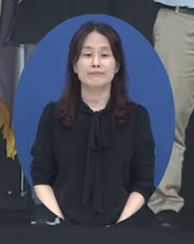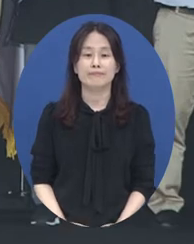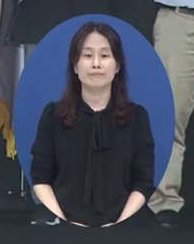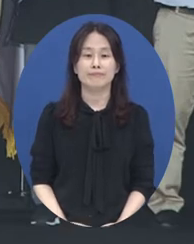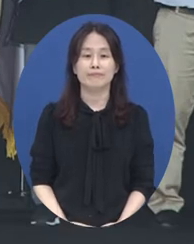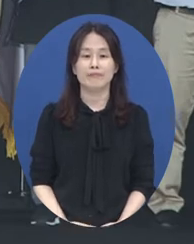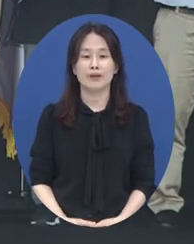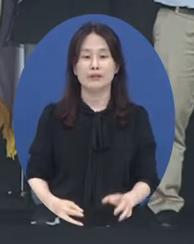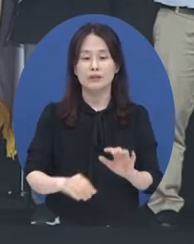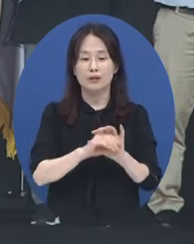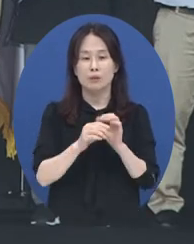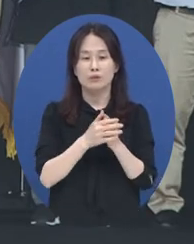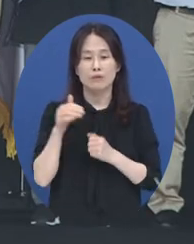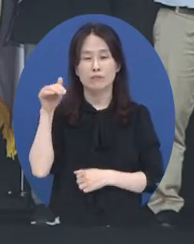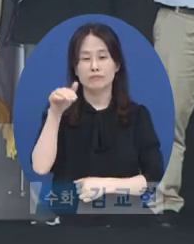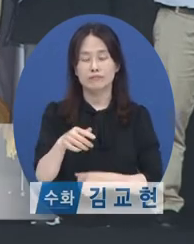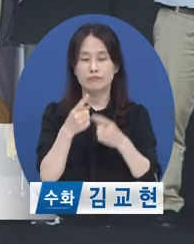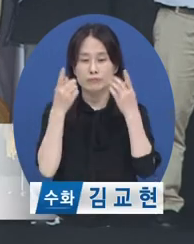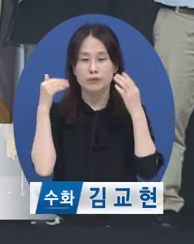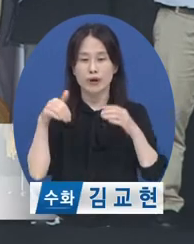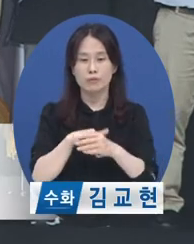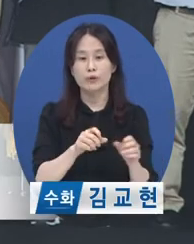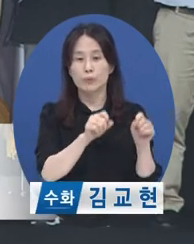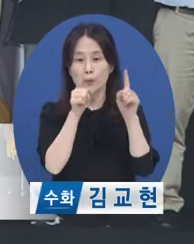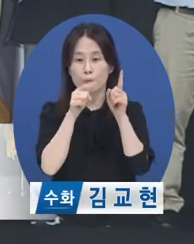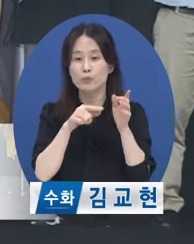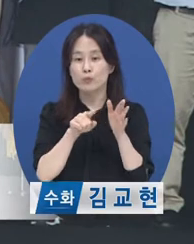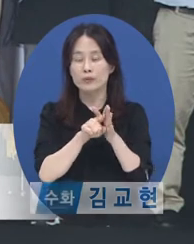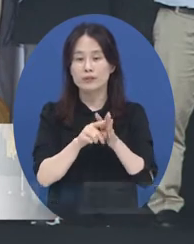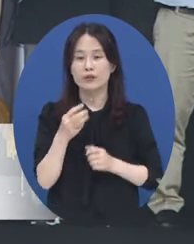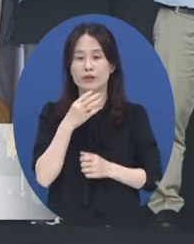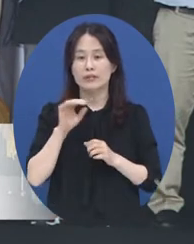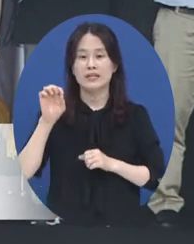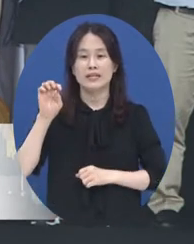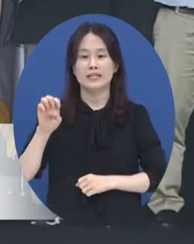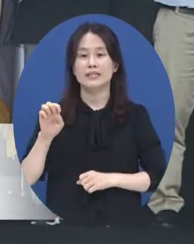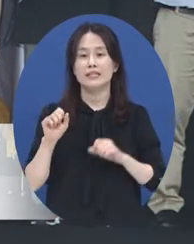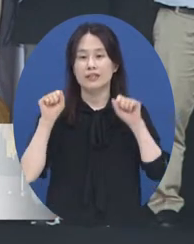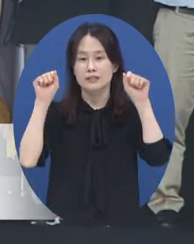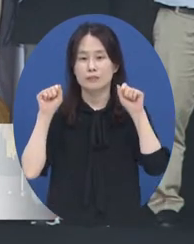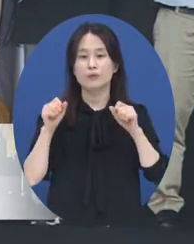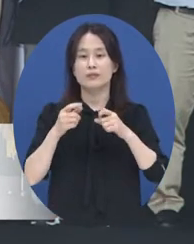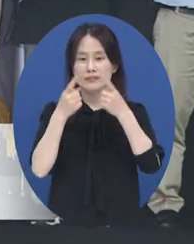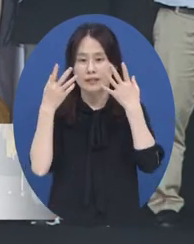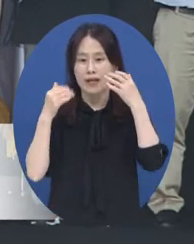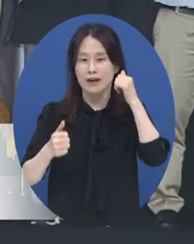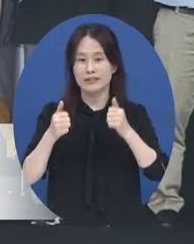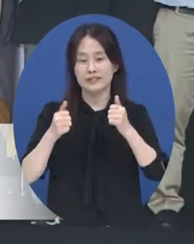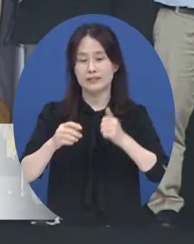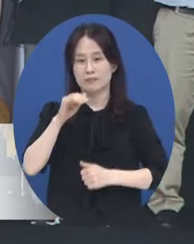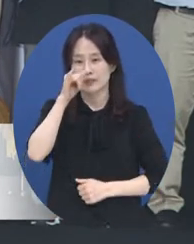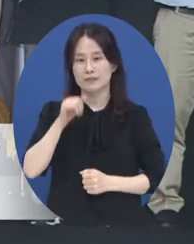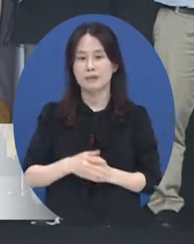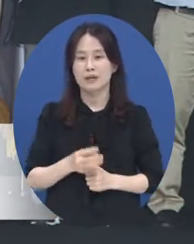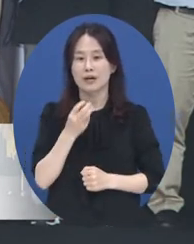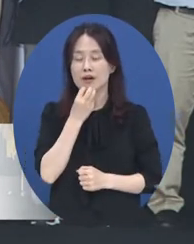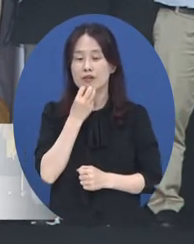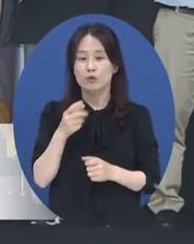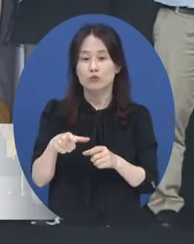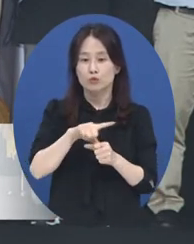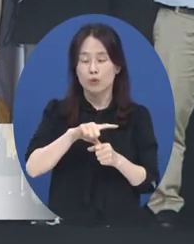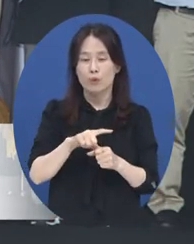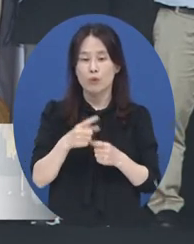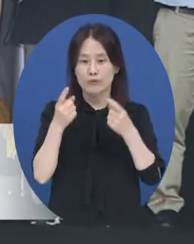경기도가 코로나19로 침체된 대학 문화를 되살리기 위해 경기 e스포츠 캠퍼스 대항전을 열었는데요. 수도권 대학들이